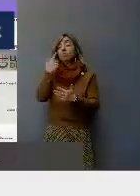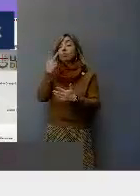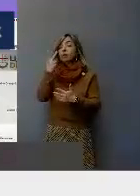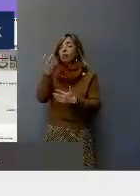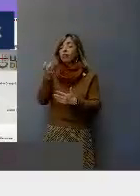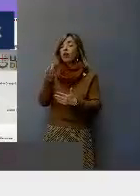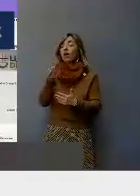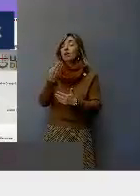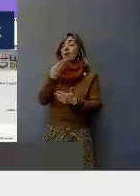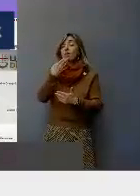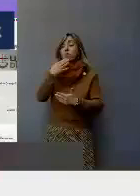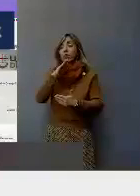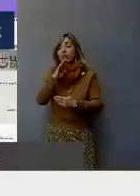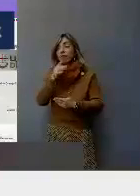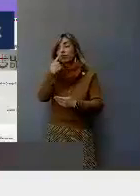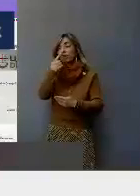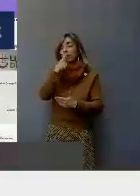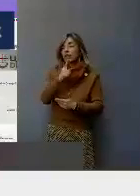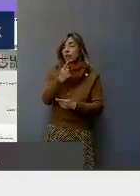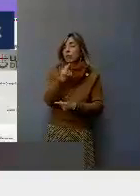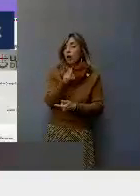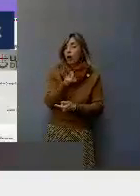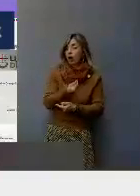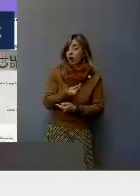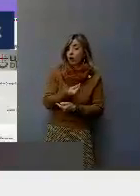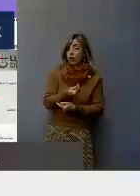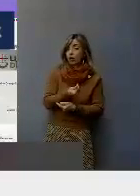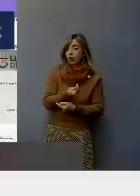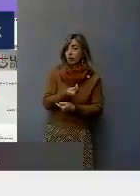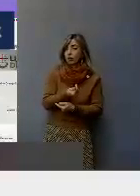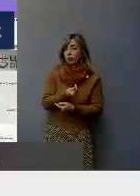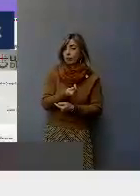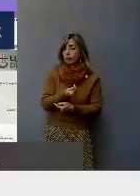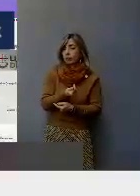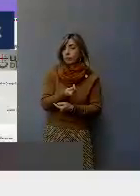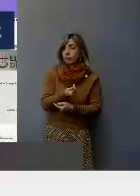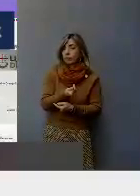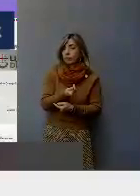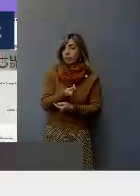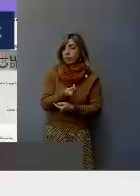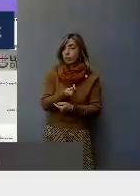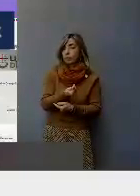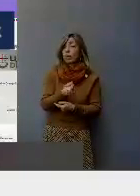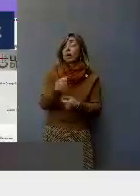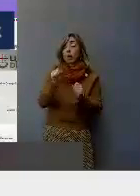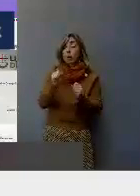economica è soggetta al presente regolamento